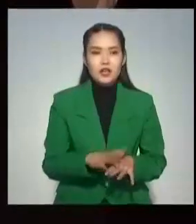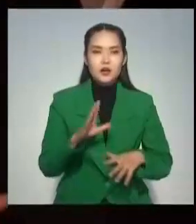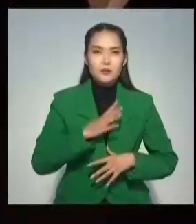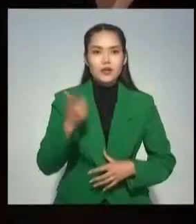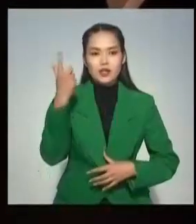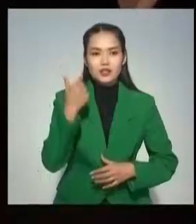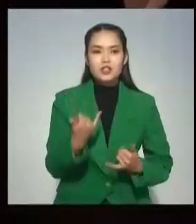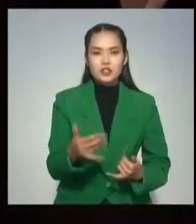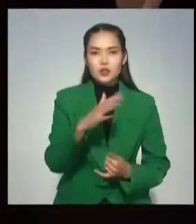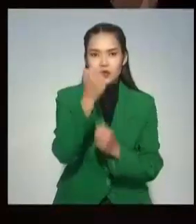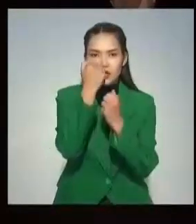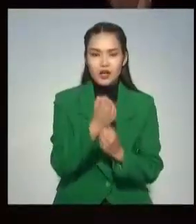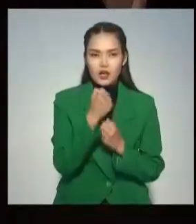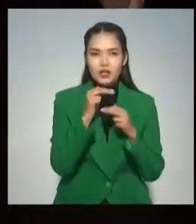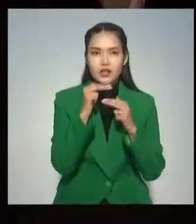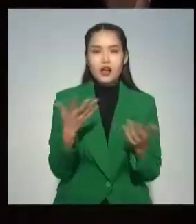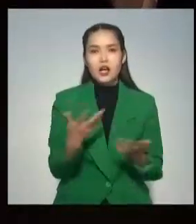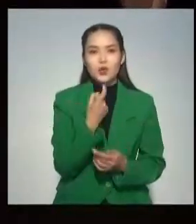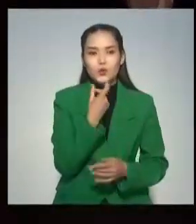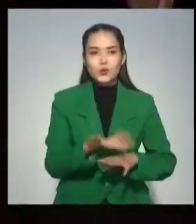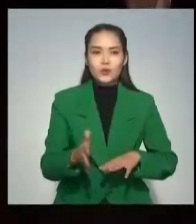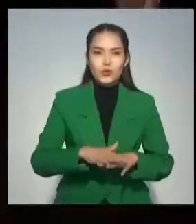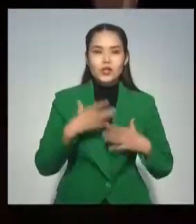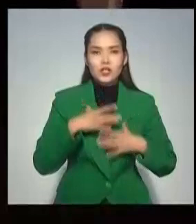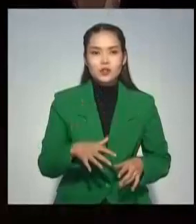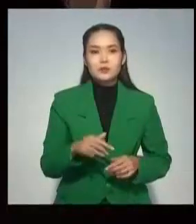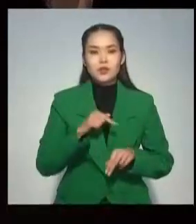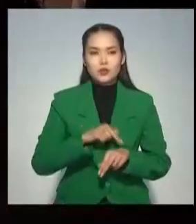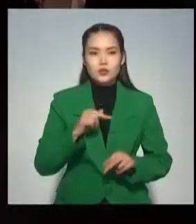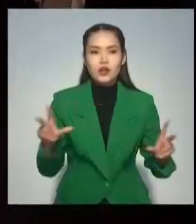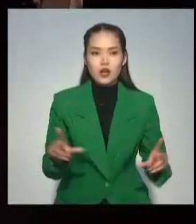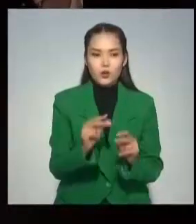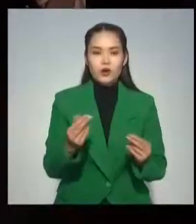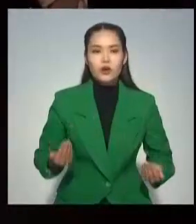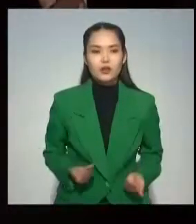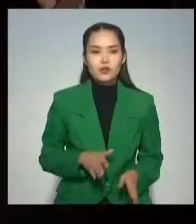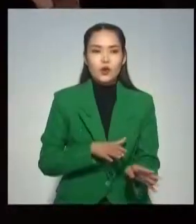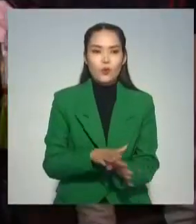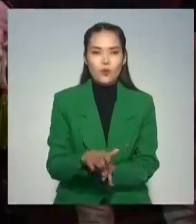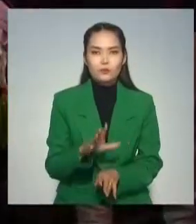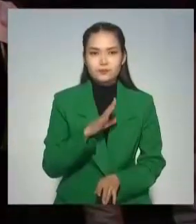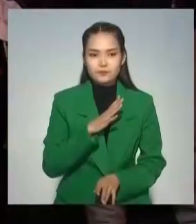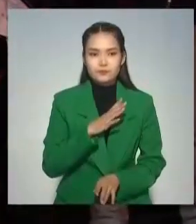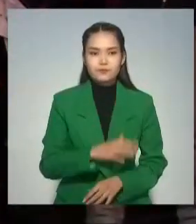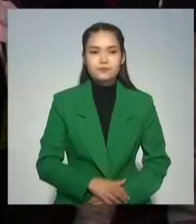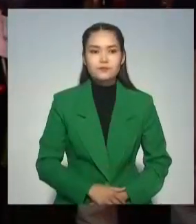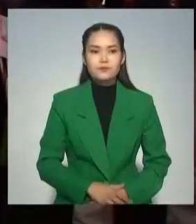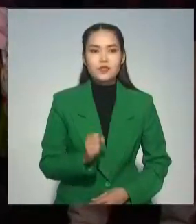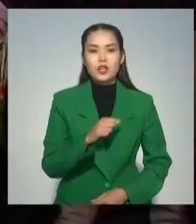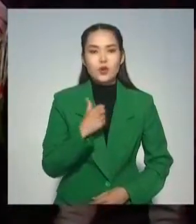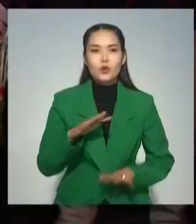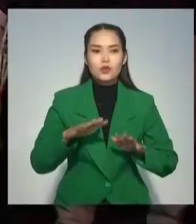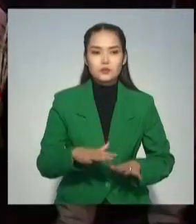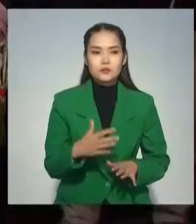істеріңіз үшін алғыс айтамын. Қандай қиындықтар болмасын, өздеріңізге жүктелген міндетті кәсіби тұрғыда орындап шықтыңыздар. Анадолу еліне бірінші болып